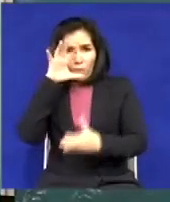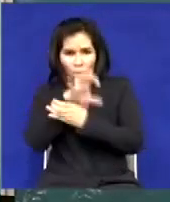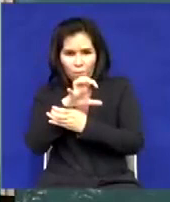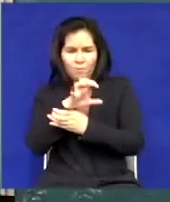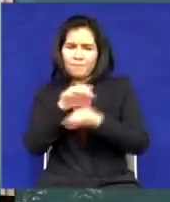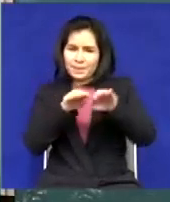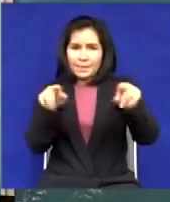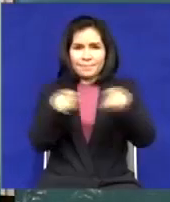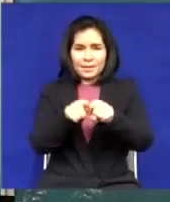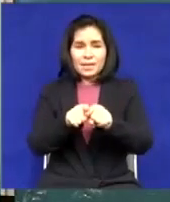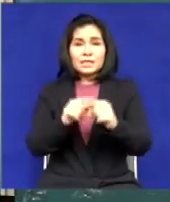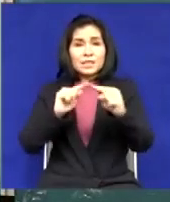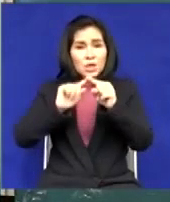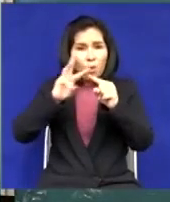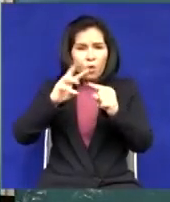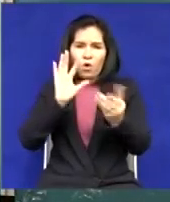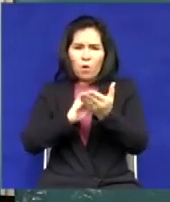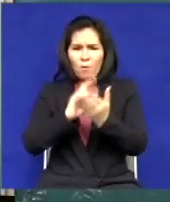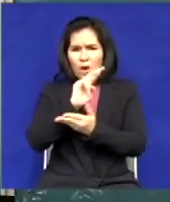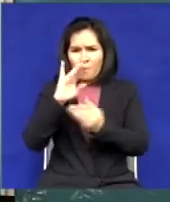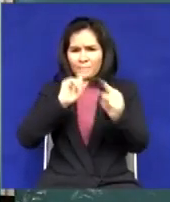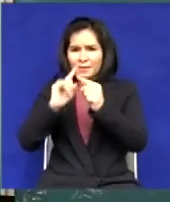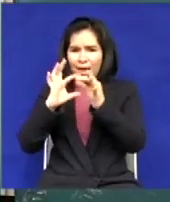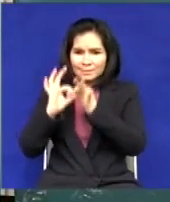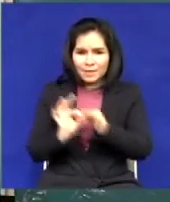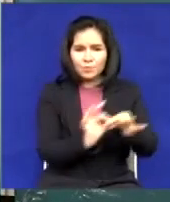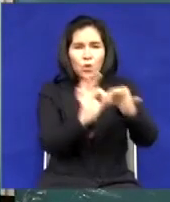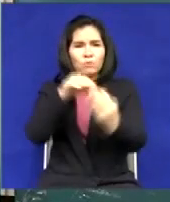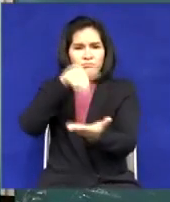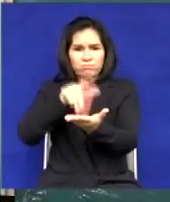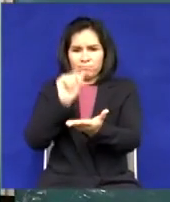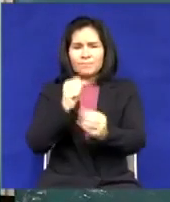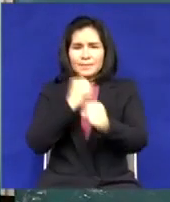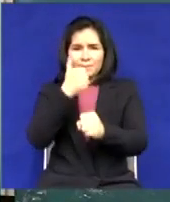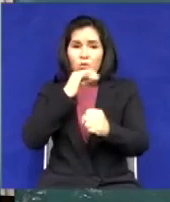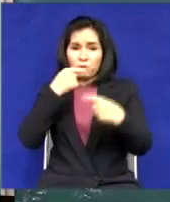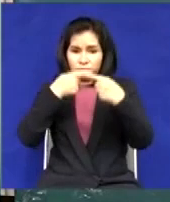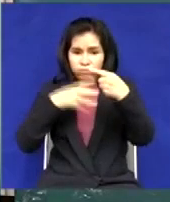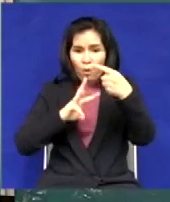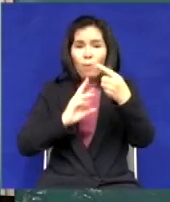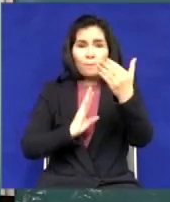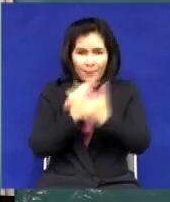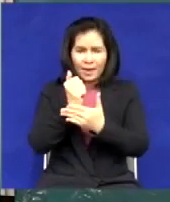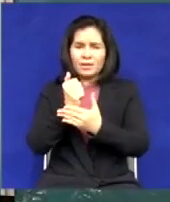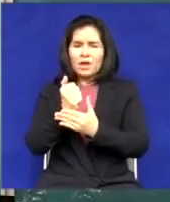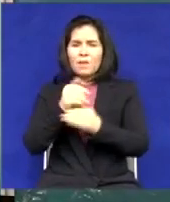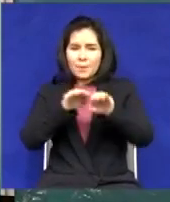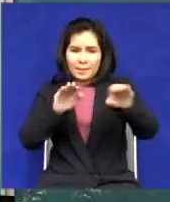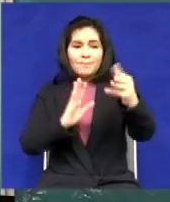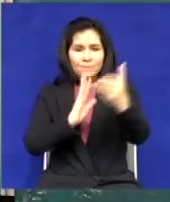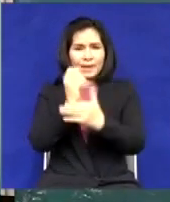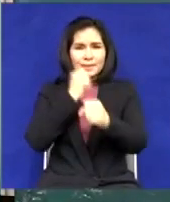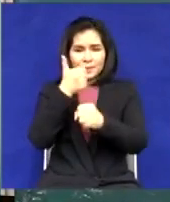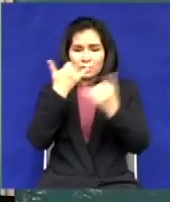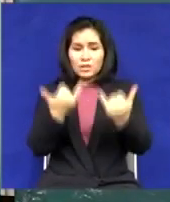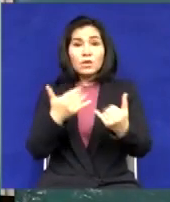ข้อมูลที่สามารถเชื่อมโยงกันได้มันถ้าท่านผ่านทั้ง5 6ข้อนี้แล้วก็จะเข้าอยู่ระบบเครือข่ายของกรมวิสัยการแพทย์ซึ่งขณะนี้มีทั้งภาครัฐและ